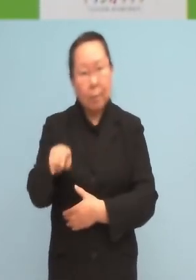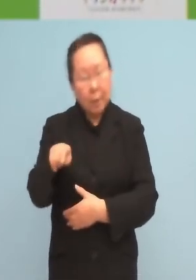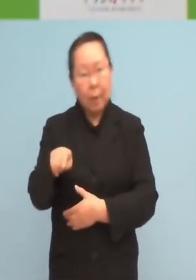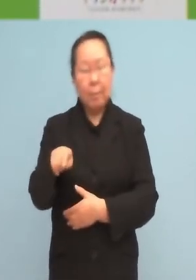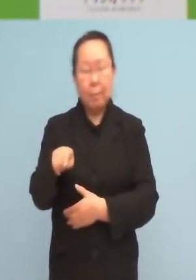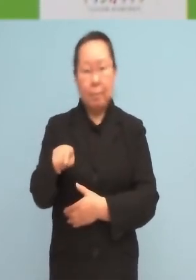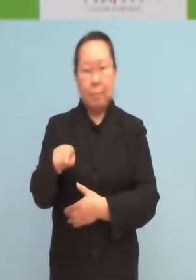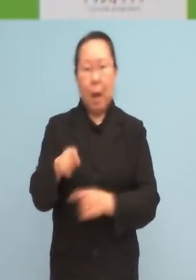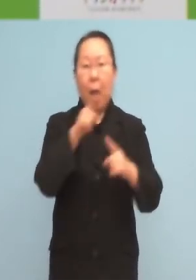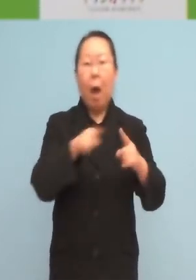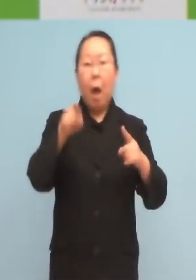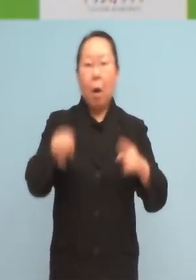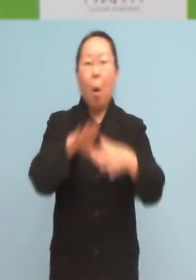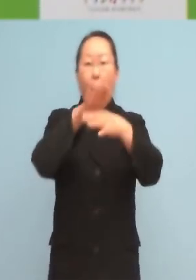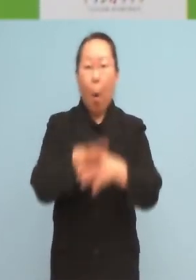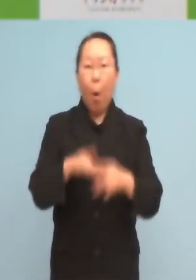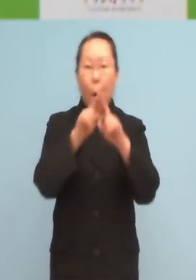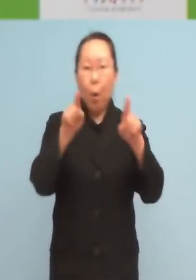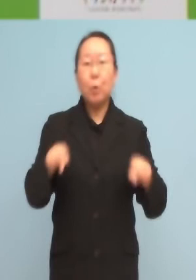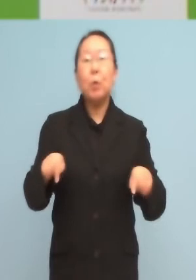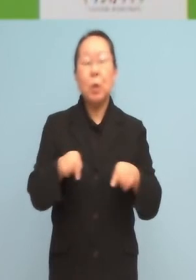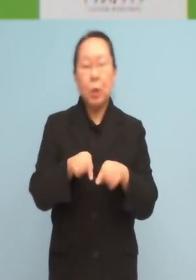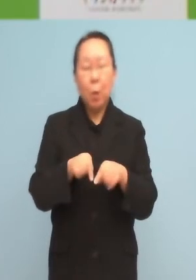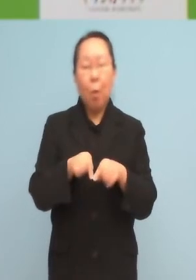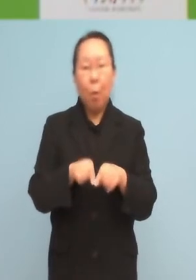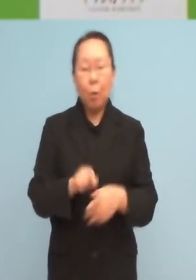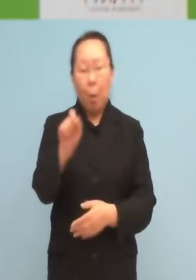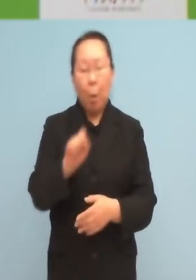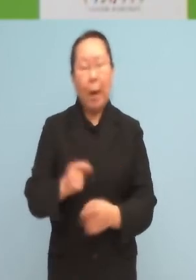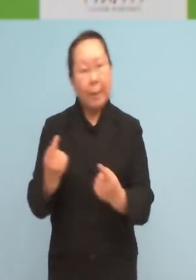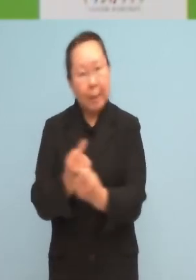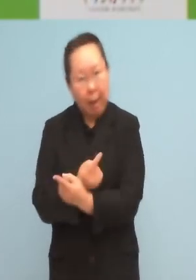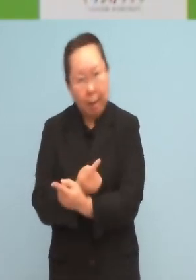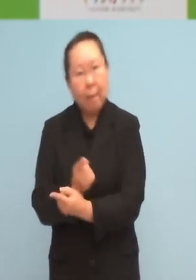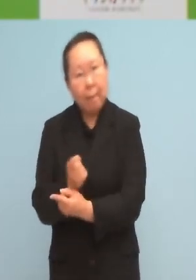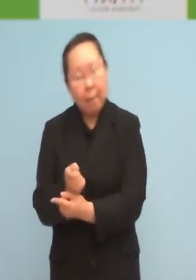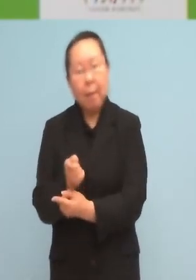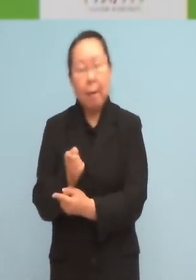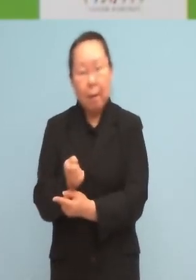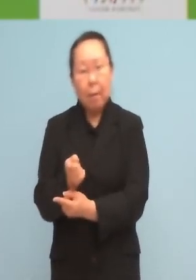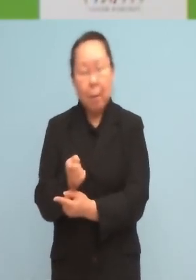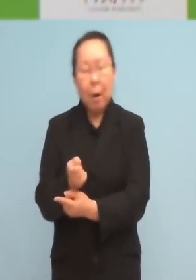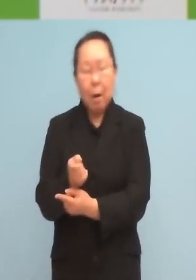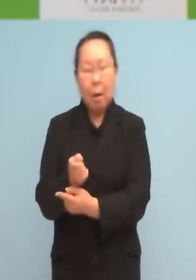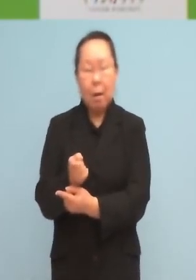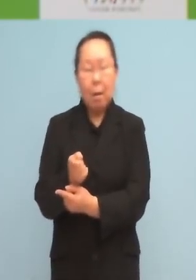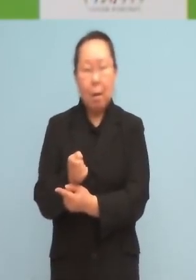った公文書のですね、 はい、 ま、書き換えっていうんですか、ああいったものというのはやっぱりこう